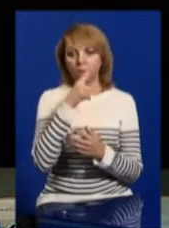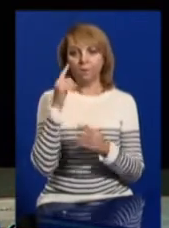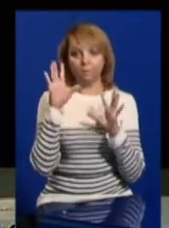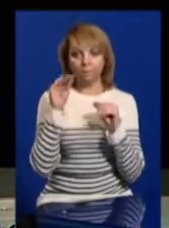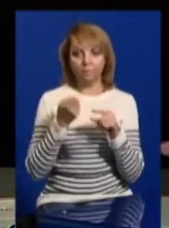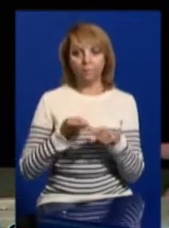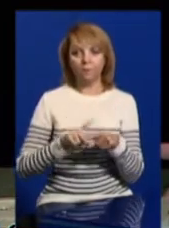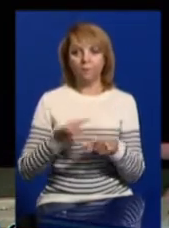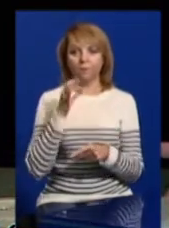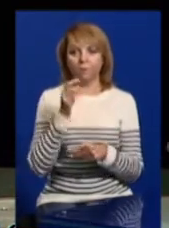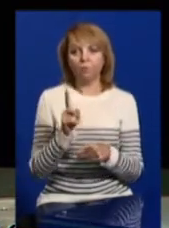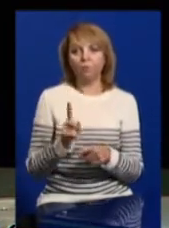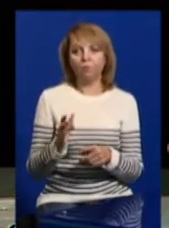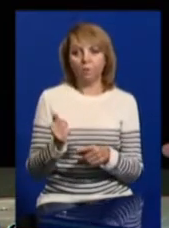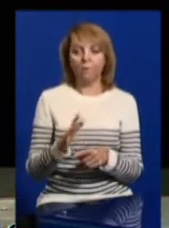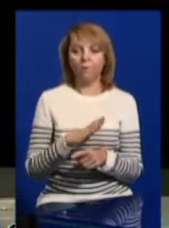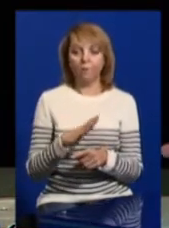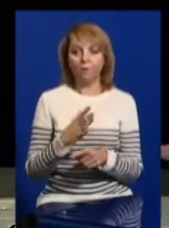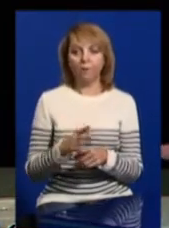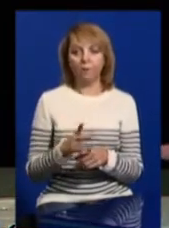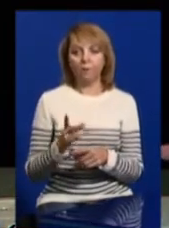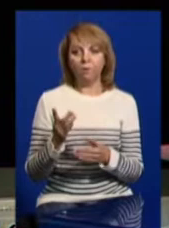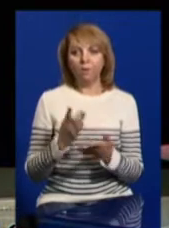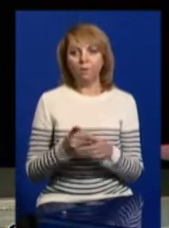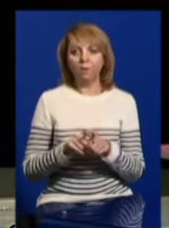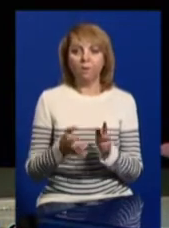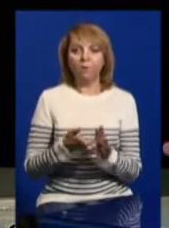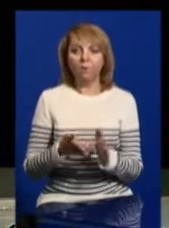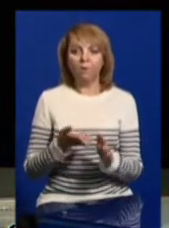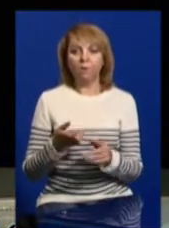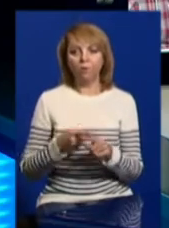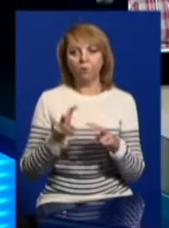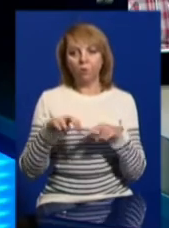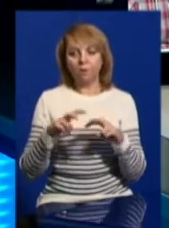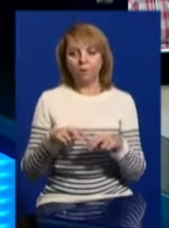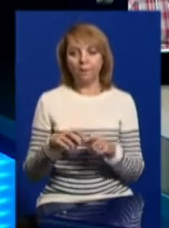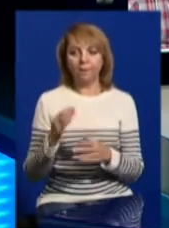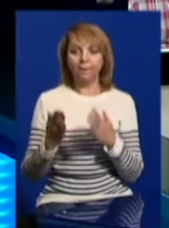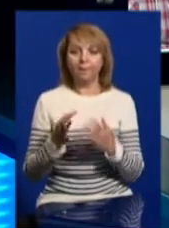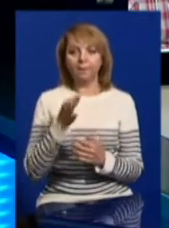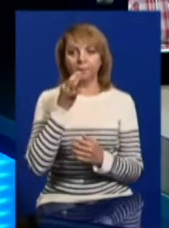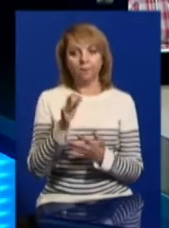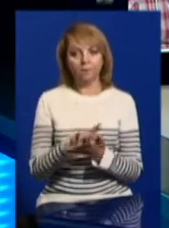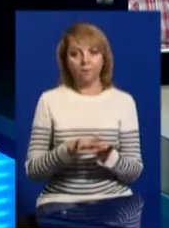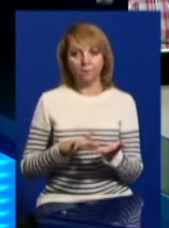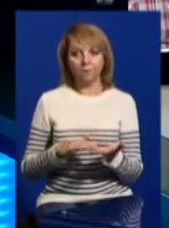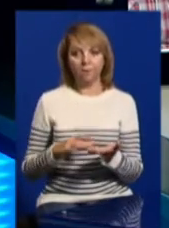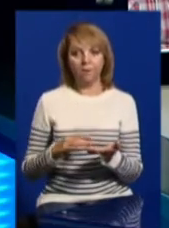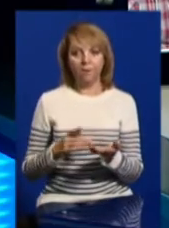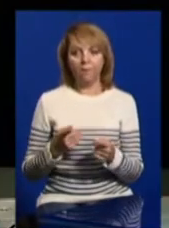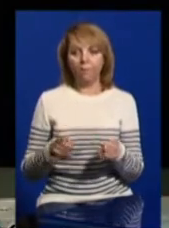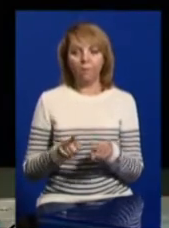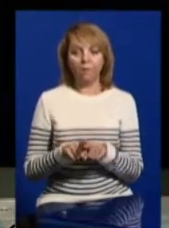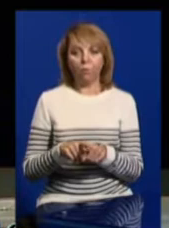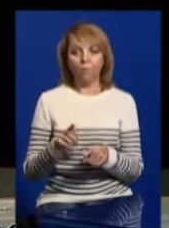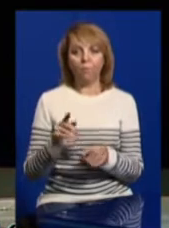очі, ну сказати, ну що таке, ну певним чином є недоліки досліджені і все. Або сказати, вибачте, в цивілізованій країні